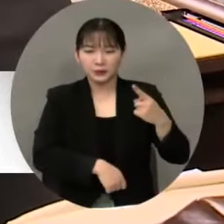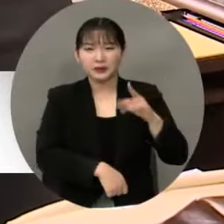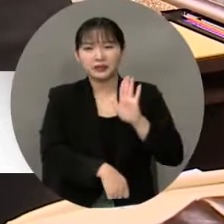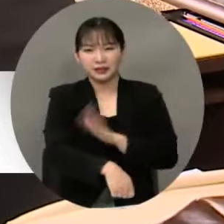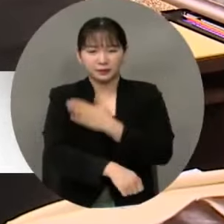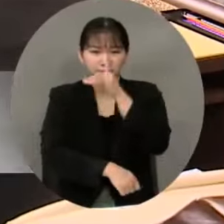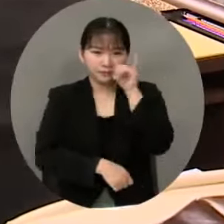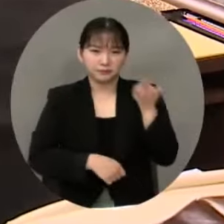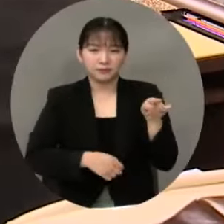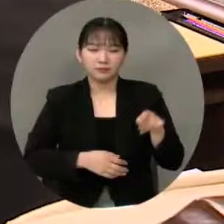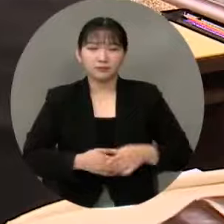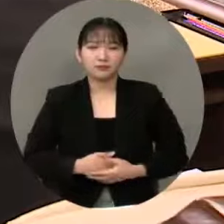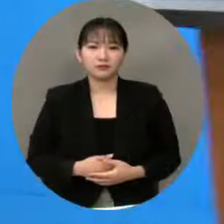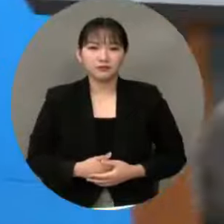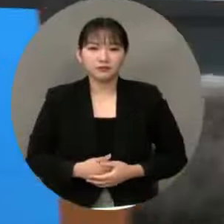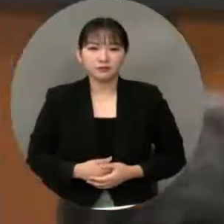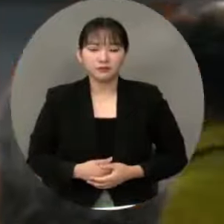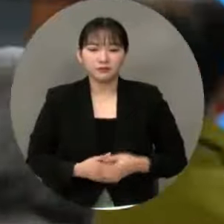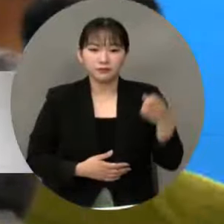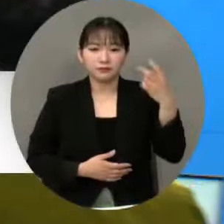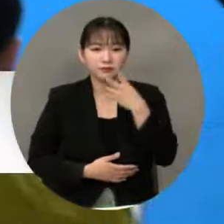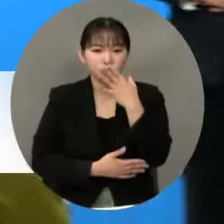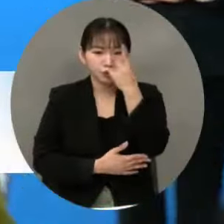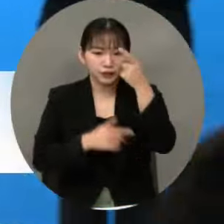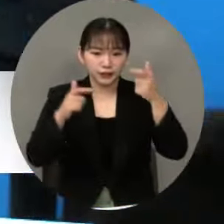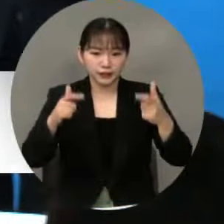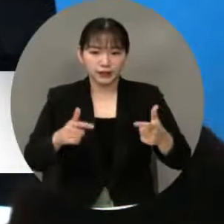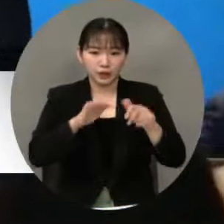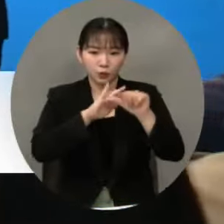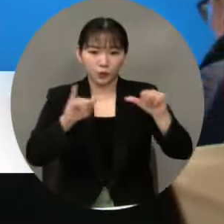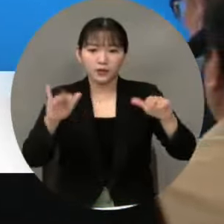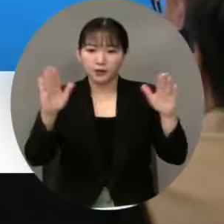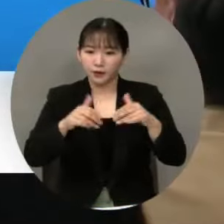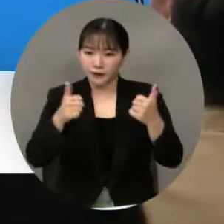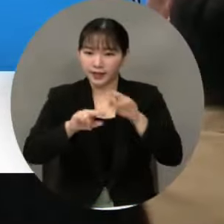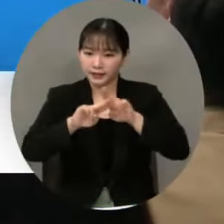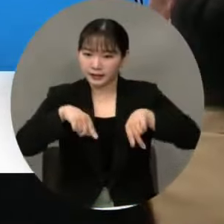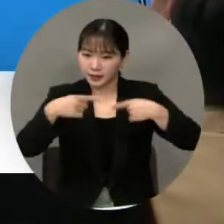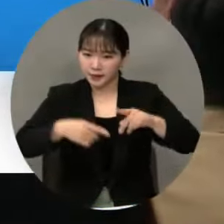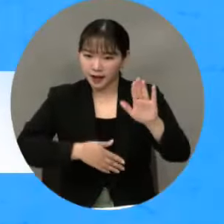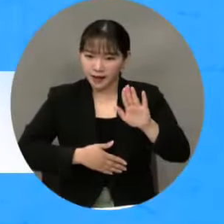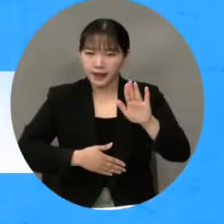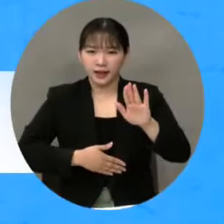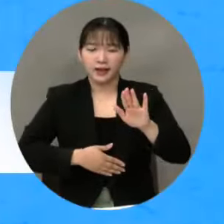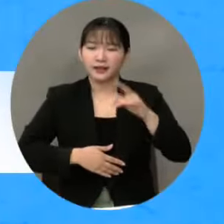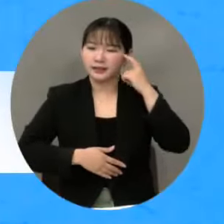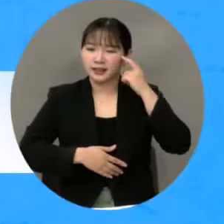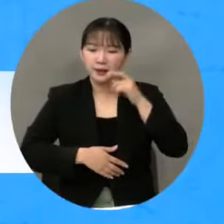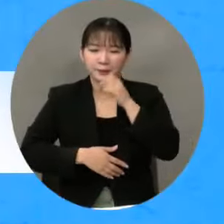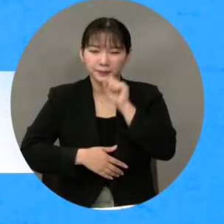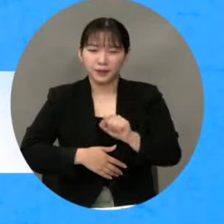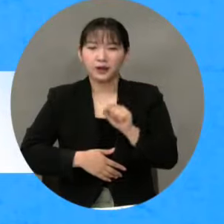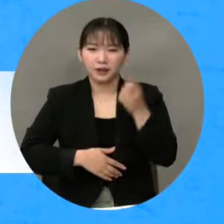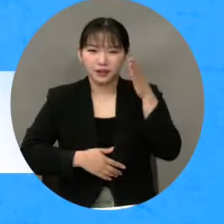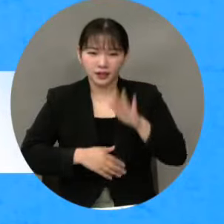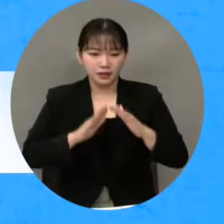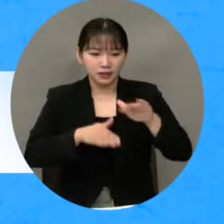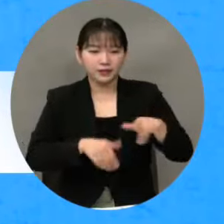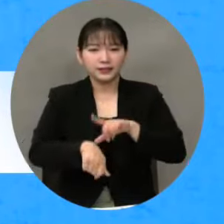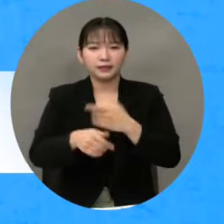책임에서 자유로울 수 없습니다. 한편 순천권의 5자 간담회 불참은 예상됐었는데 전남도가